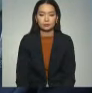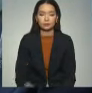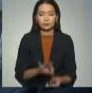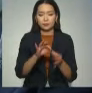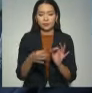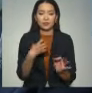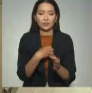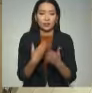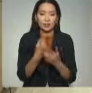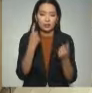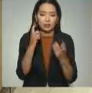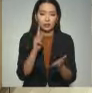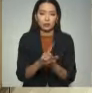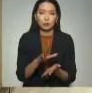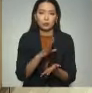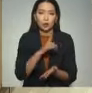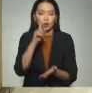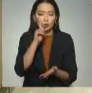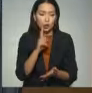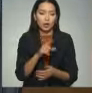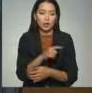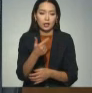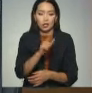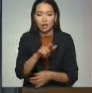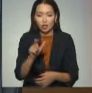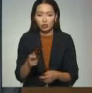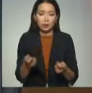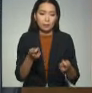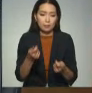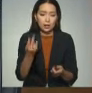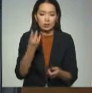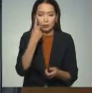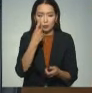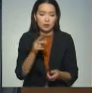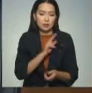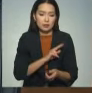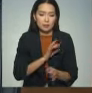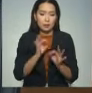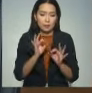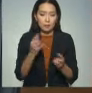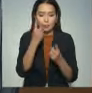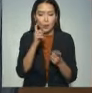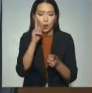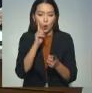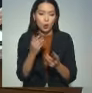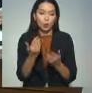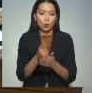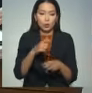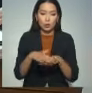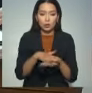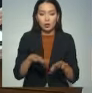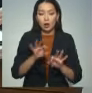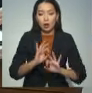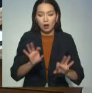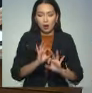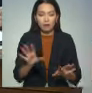Подобная важная информация должна быть доступна гражданам. Правительству следует на системной основе и в доступной для людей форме